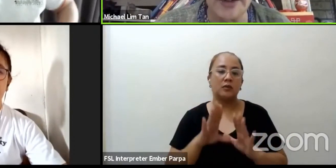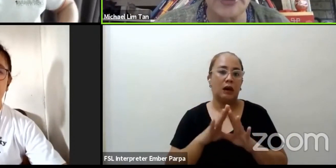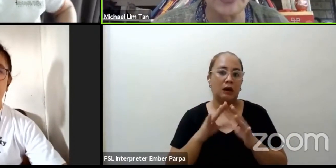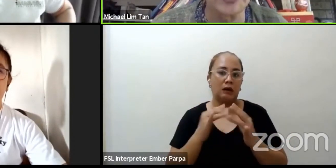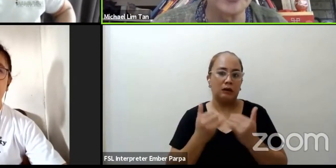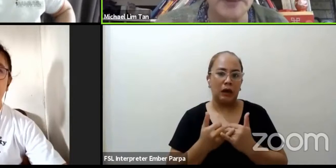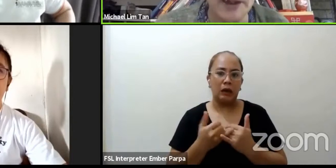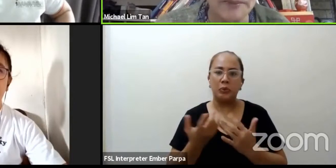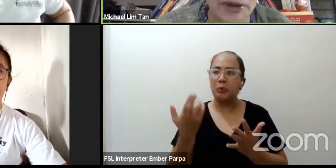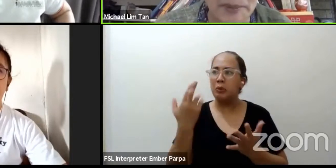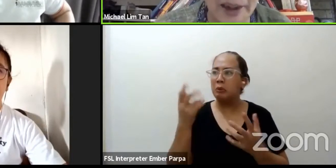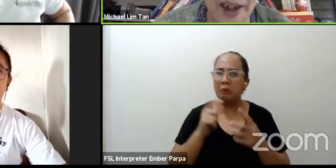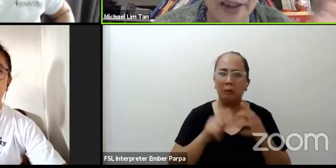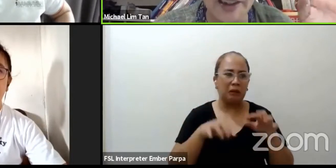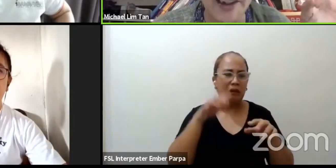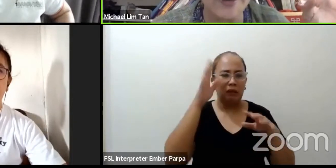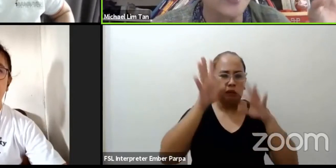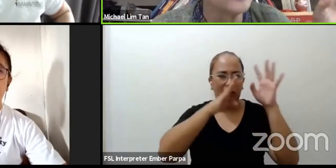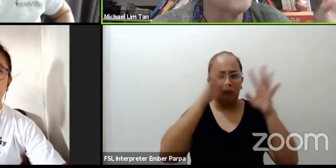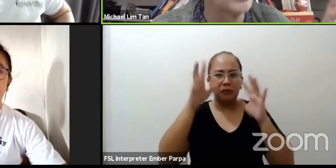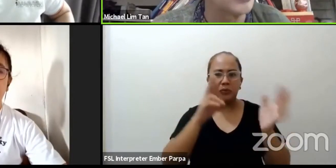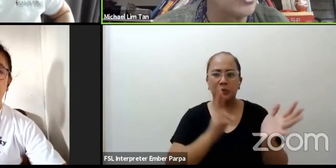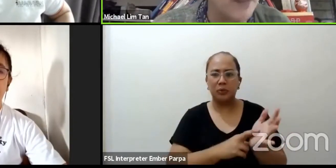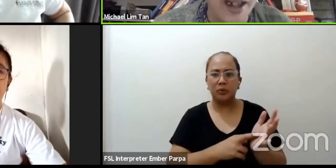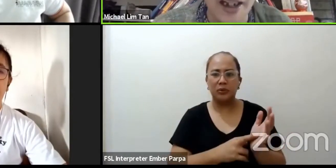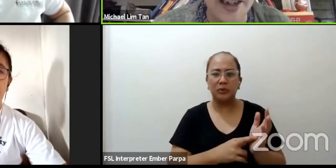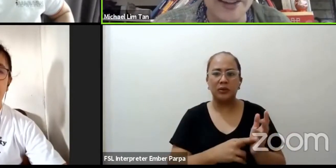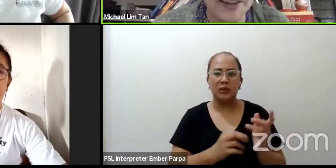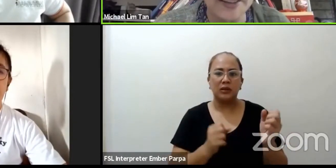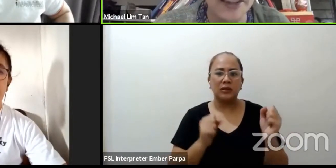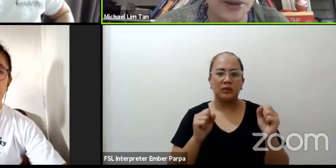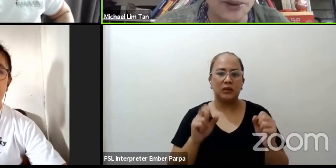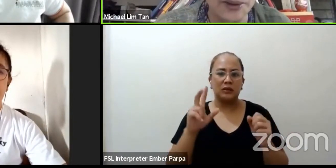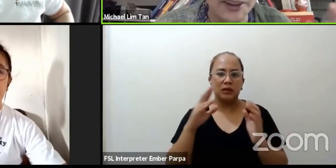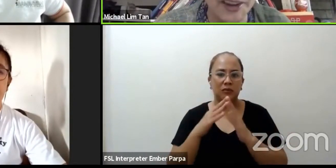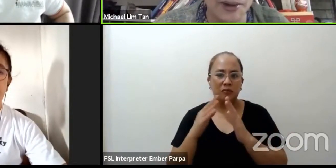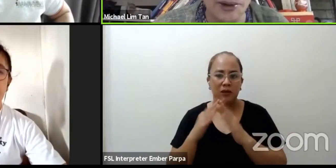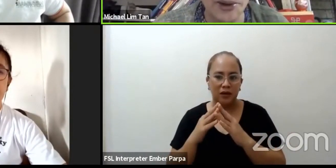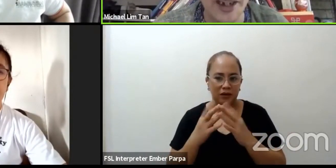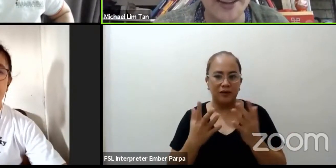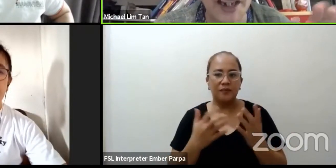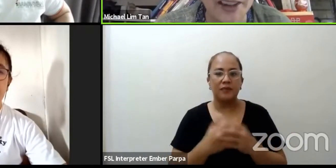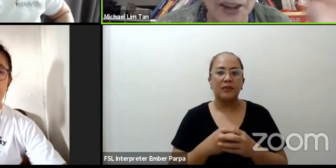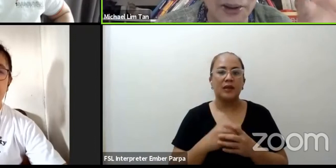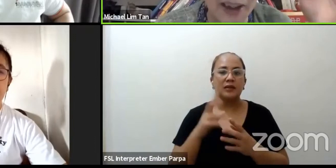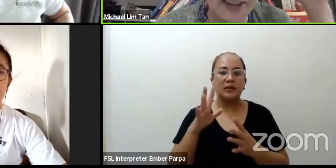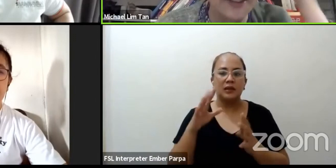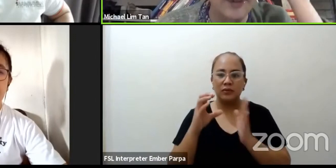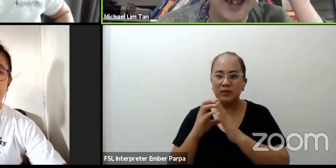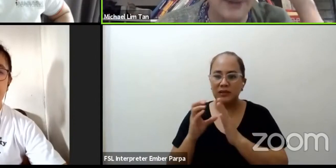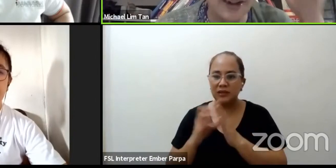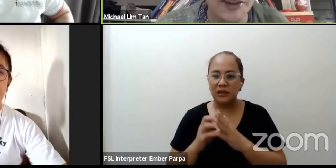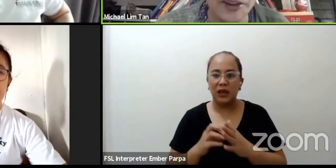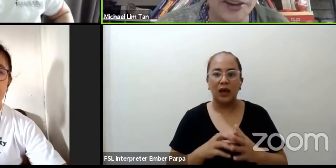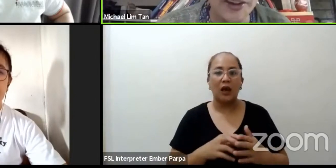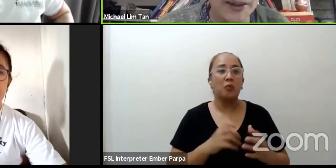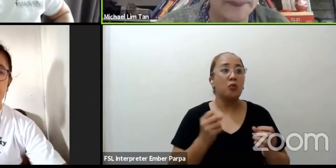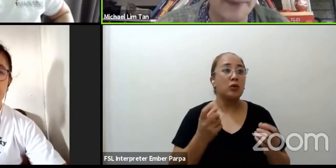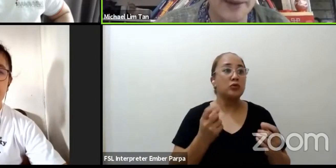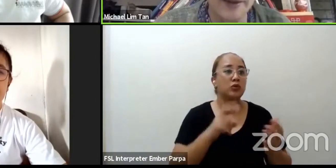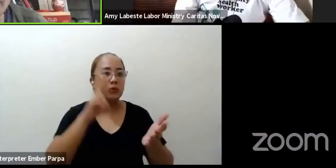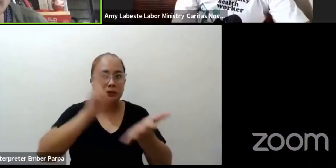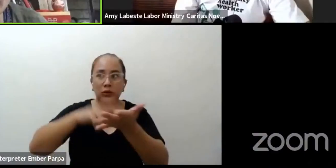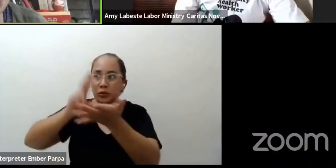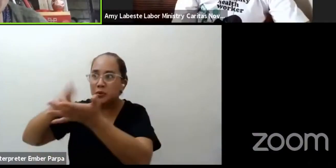saan-saan nagre-register yung medyo may kaya na may 3 bahay, sa 3 syudad, lahat na syudad pinapa-register